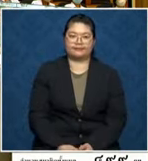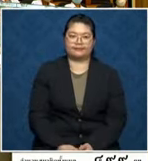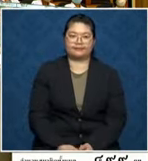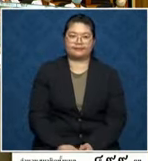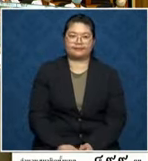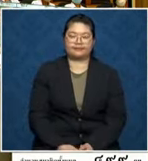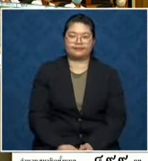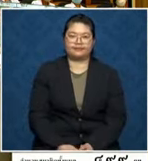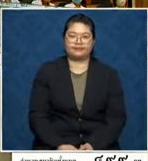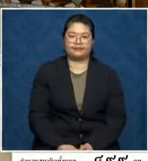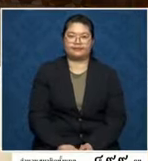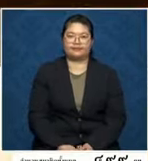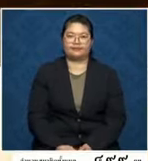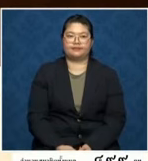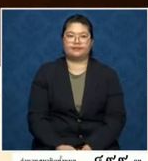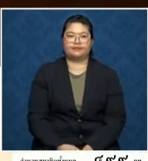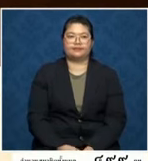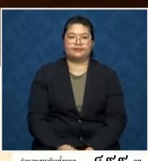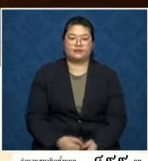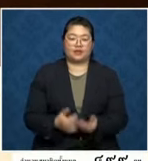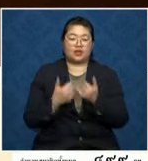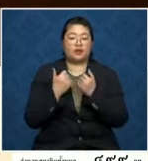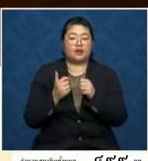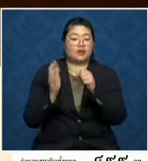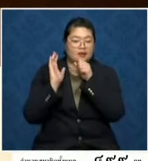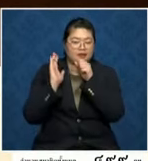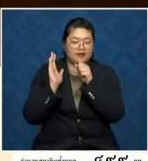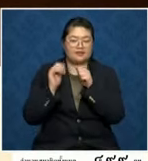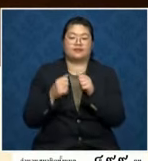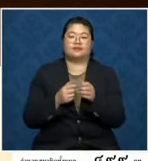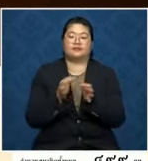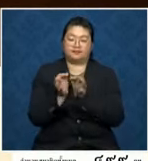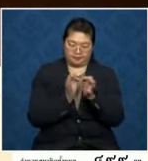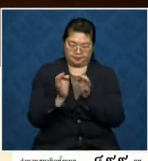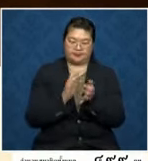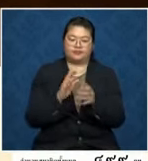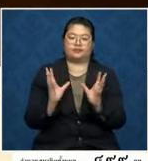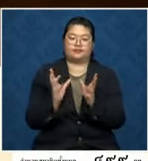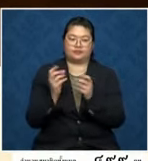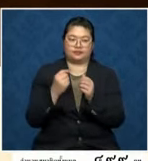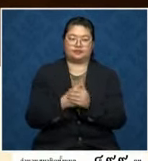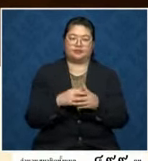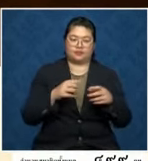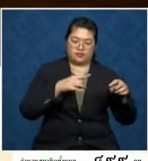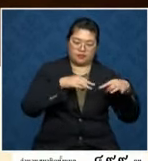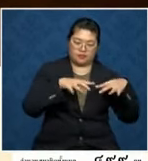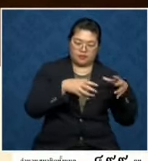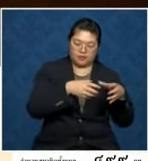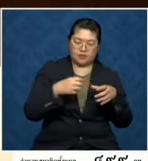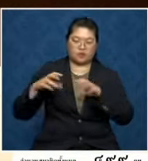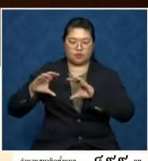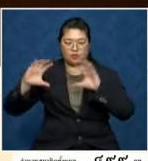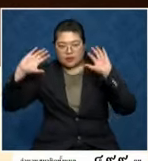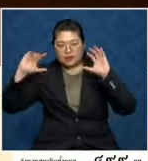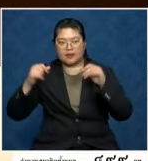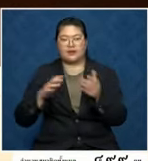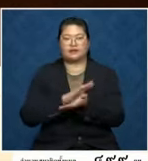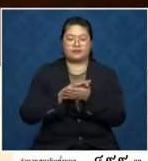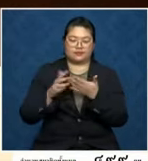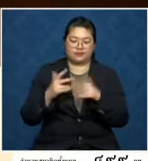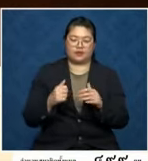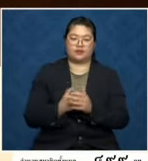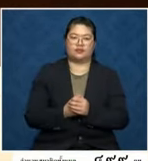ครับสมาชิกที่ได้เข้าชื่ออภิปรายก็ได้ครบถ้วนทั้งฝ่ายค้านและฝ่ายรัฐบาลแล้วนะครับต่อไปจะเป็นการใช้สิทธิ์ตามข้อที่75ผู้เสนอมี